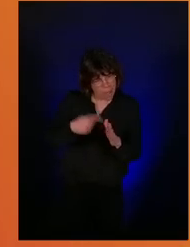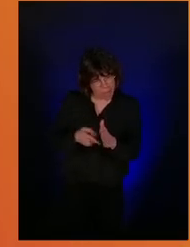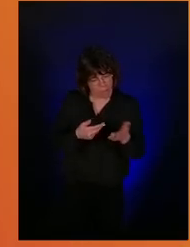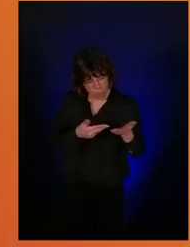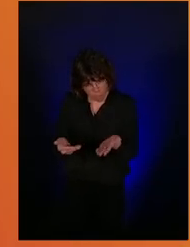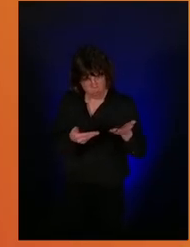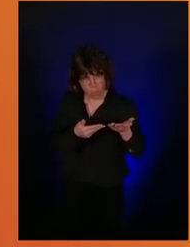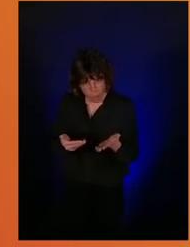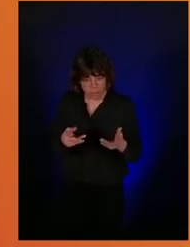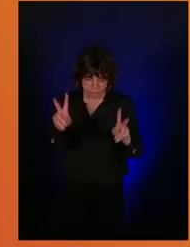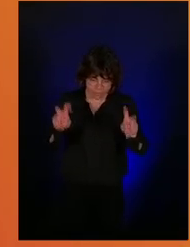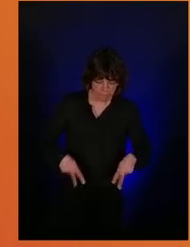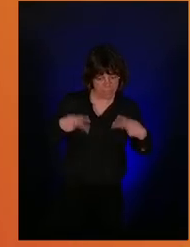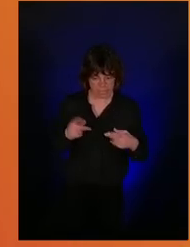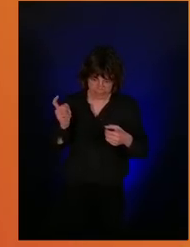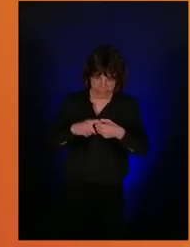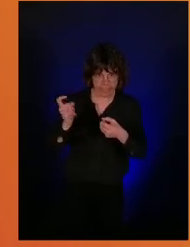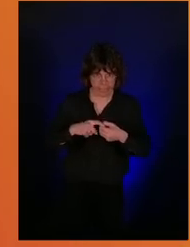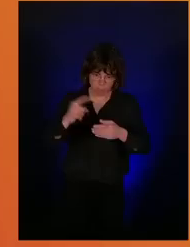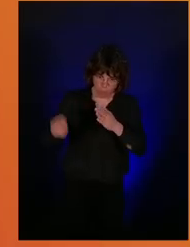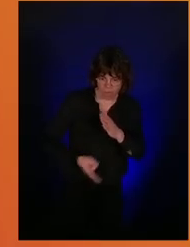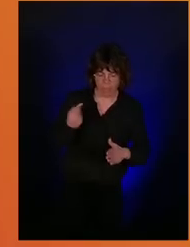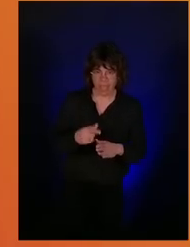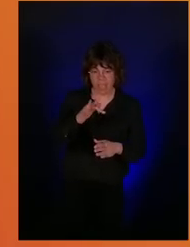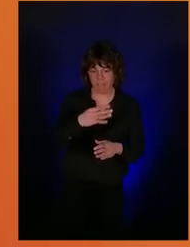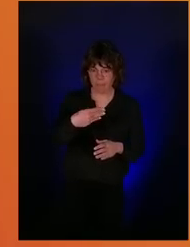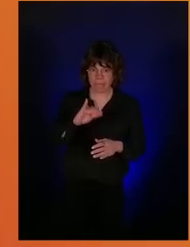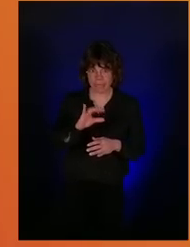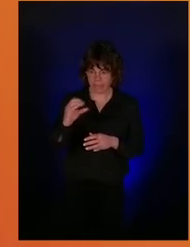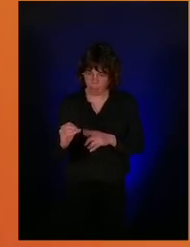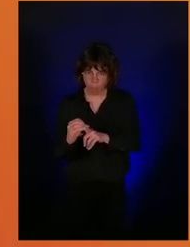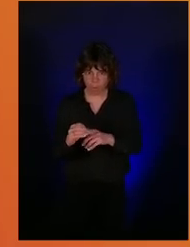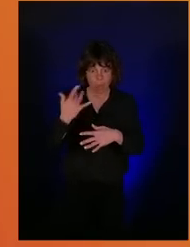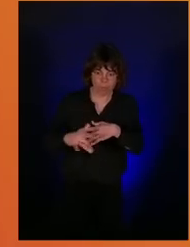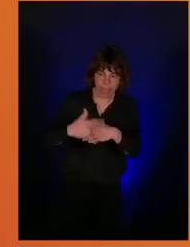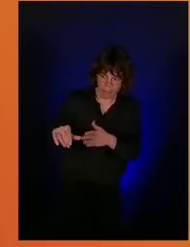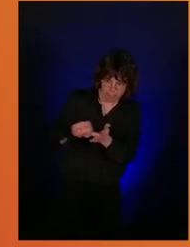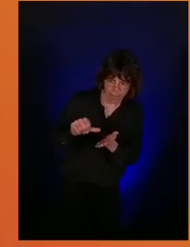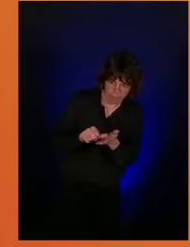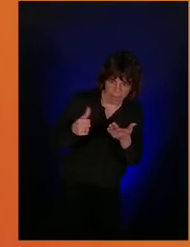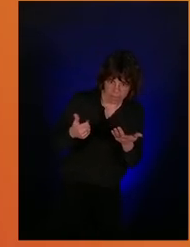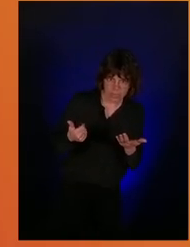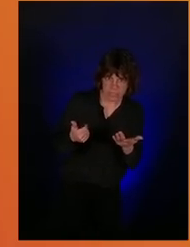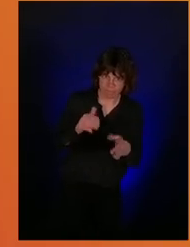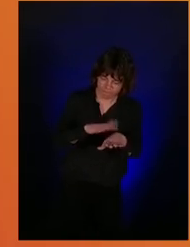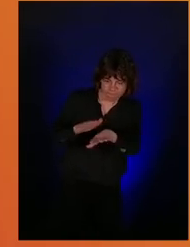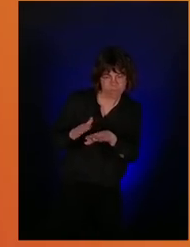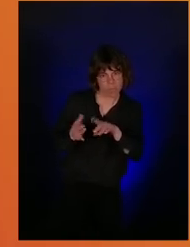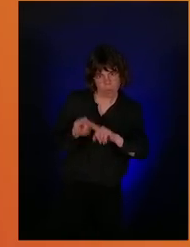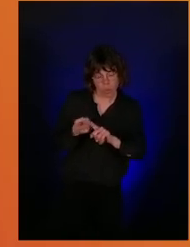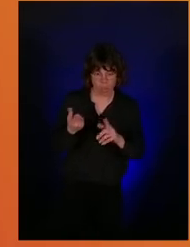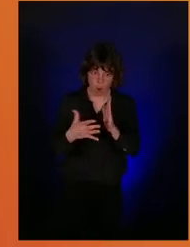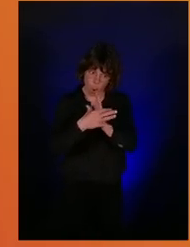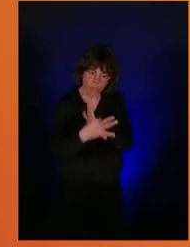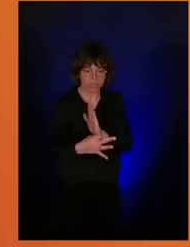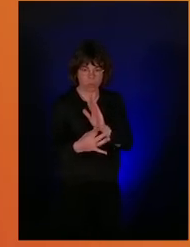de l'espace vie syndicale pour relancer les zéros FMI et régler les retards de reversement, il est crucial de souligner l'importance des